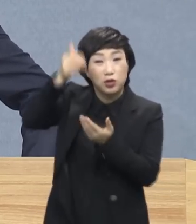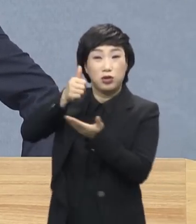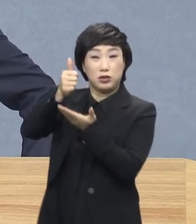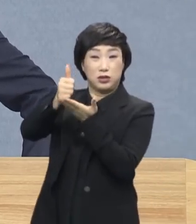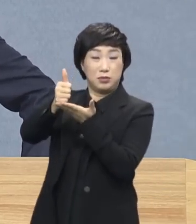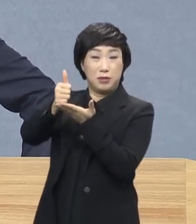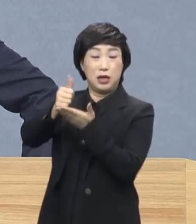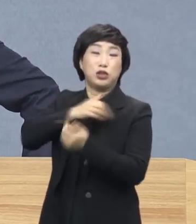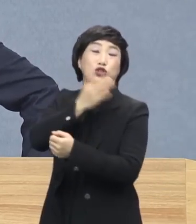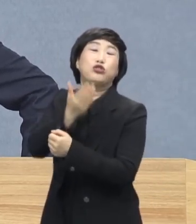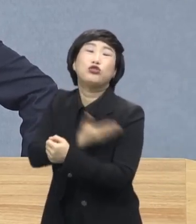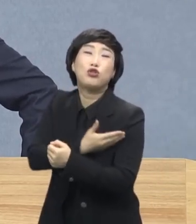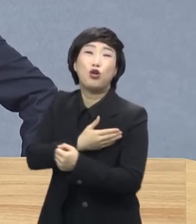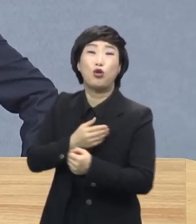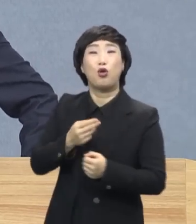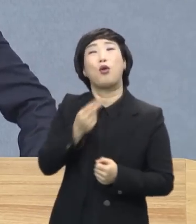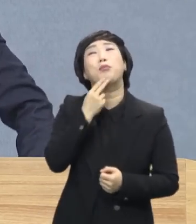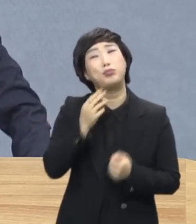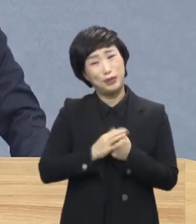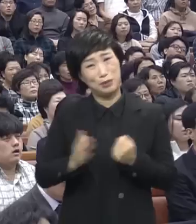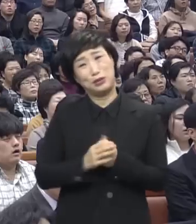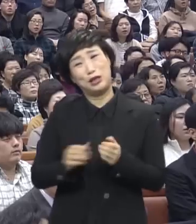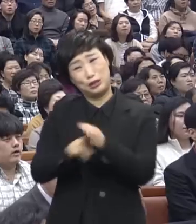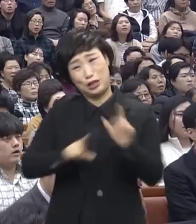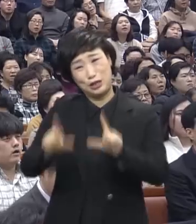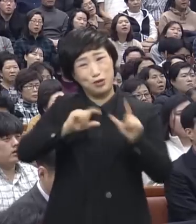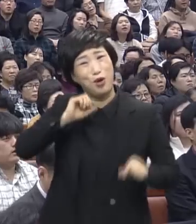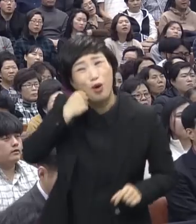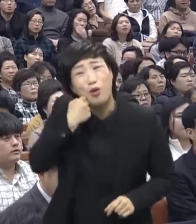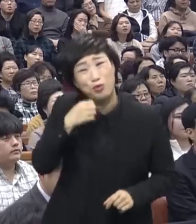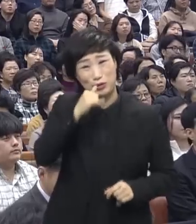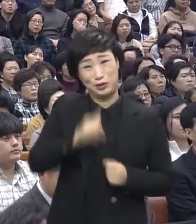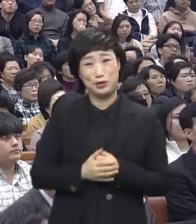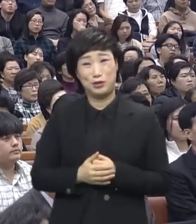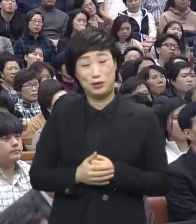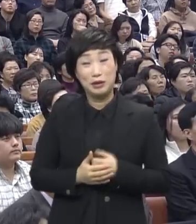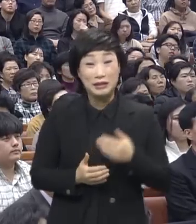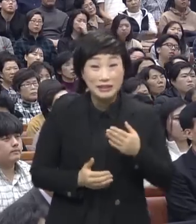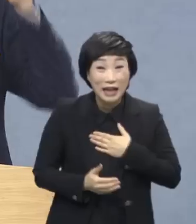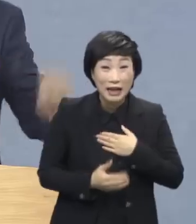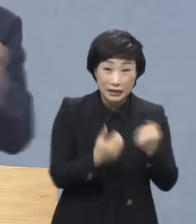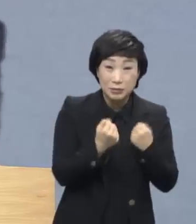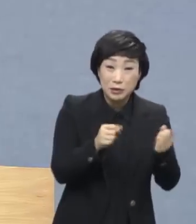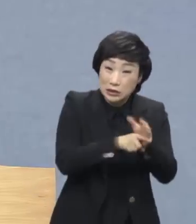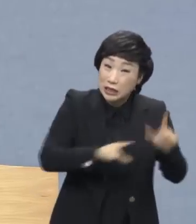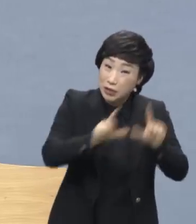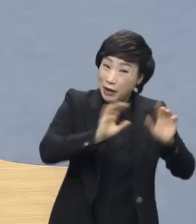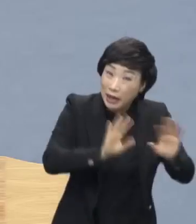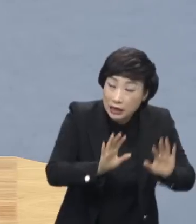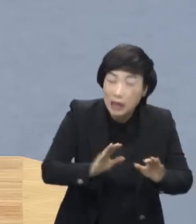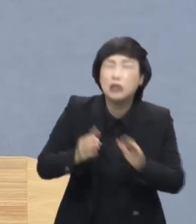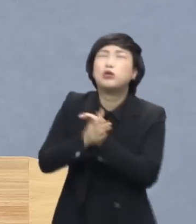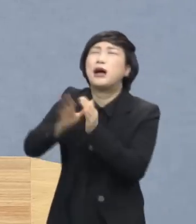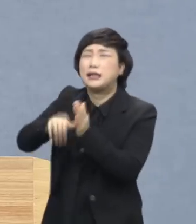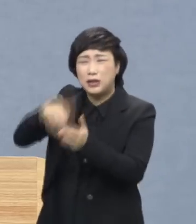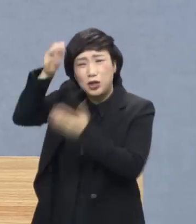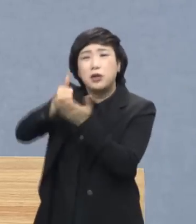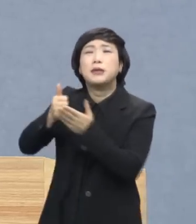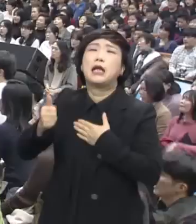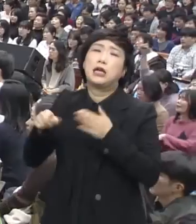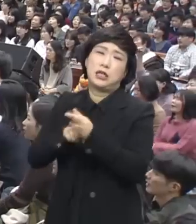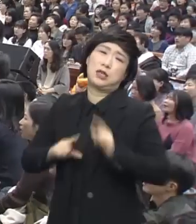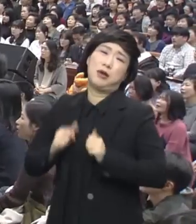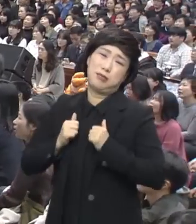성령의 능력이 역사하지 않게 되면 어려운 거야. 내가 신앙생활하는 거 아니라 기도할 때 성령이 하게 한다 이